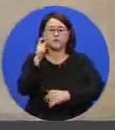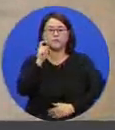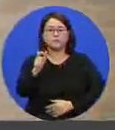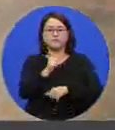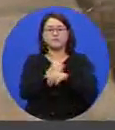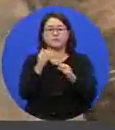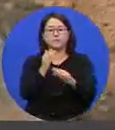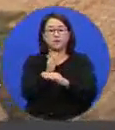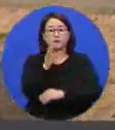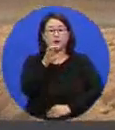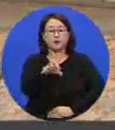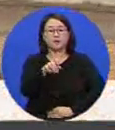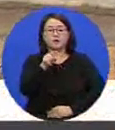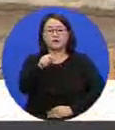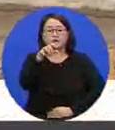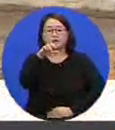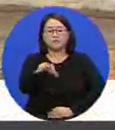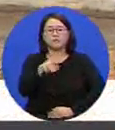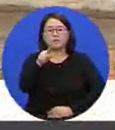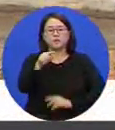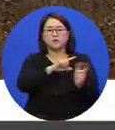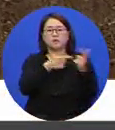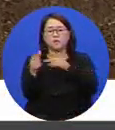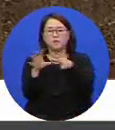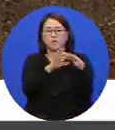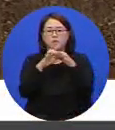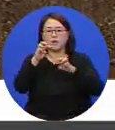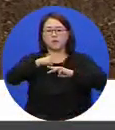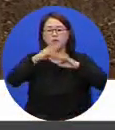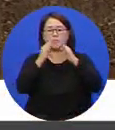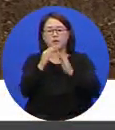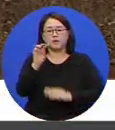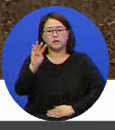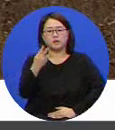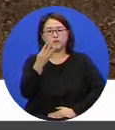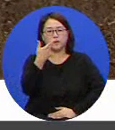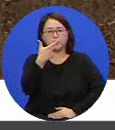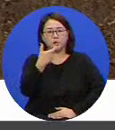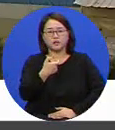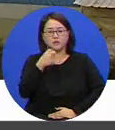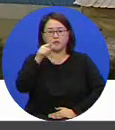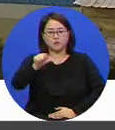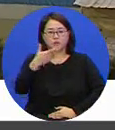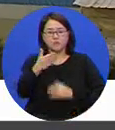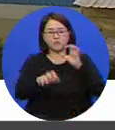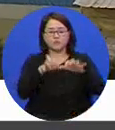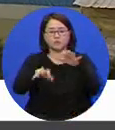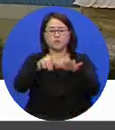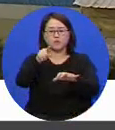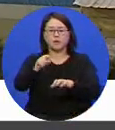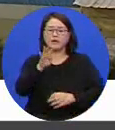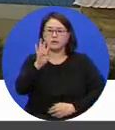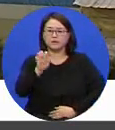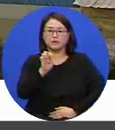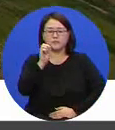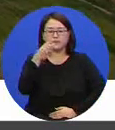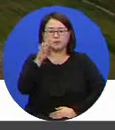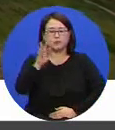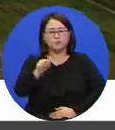이곳에서는 가금류 농가 469곳에서 닭과 오리 등 354만 4천 마리를 키우고